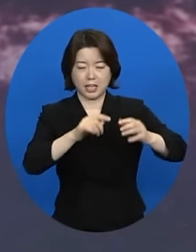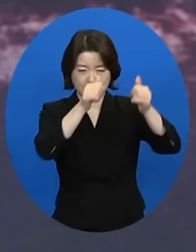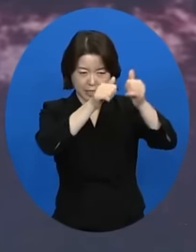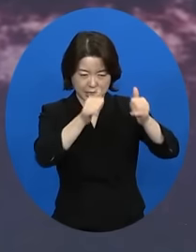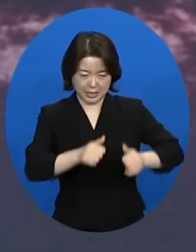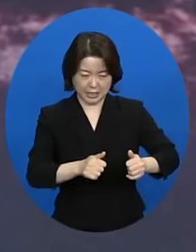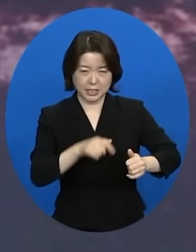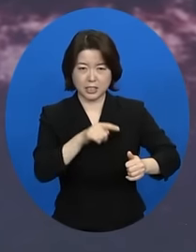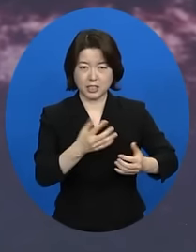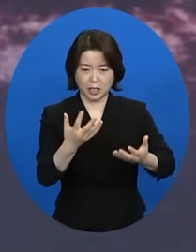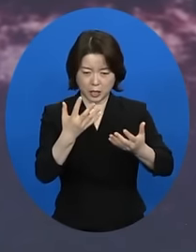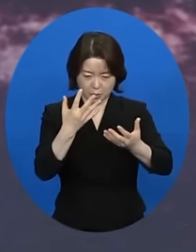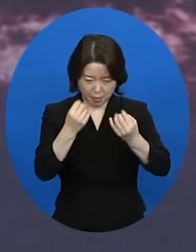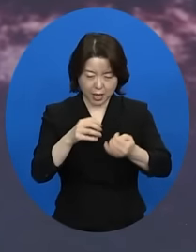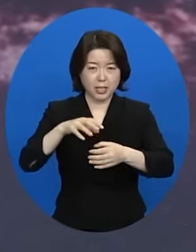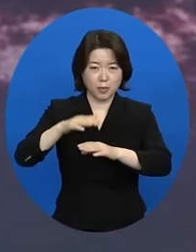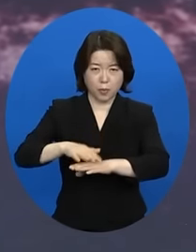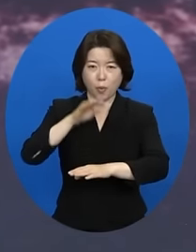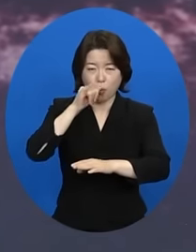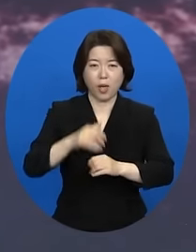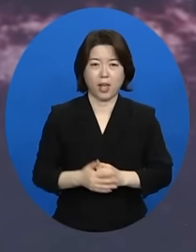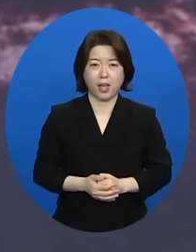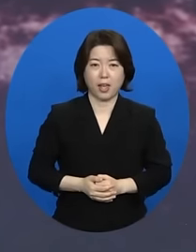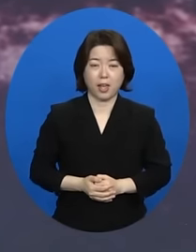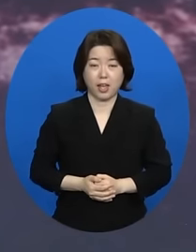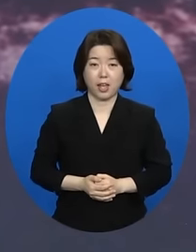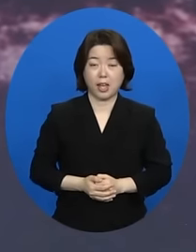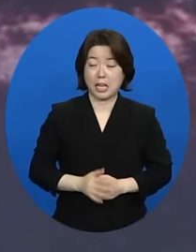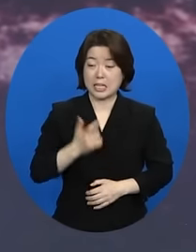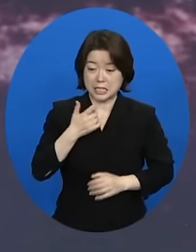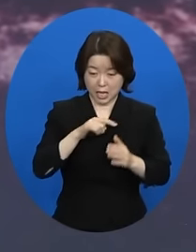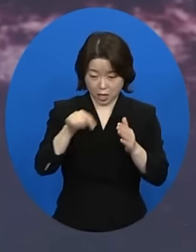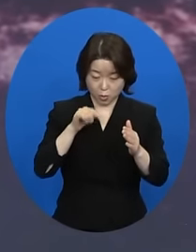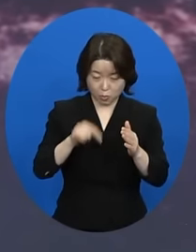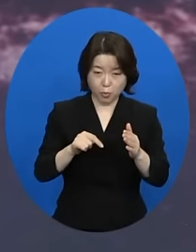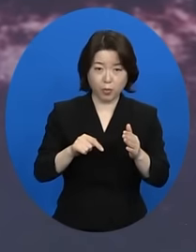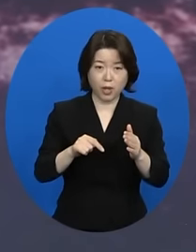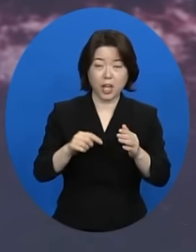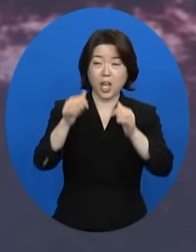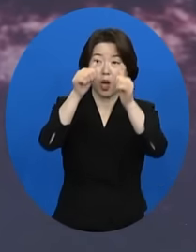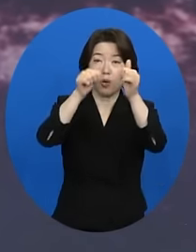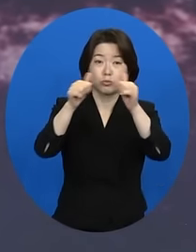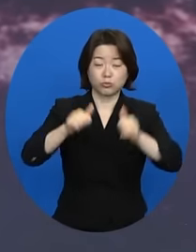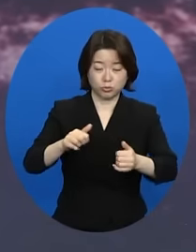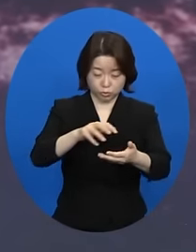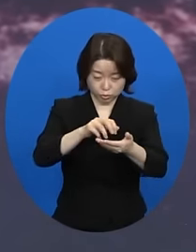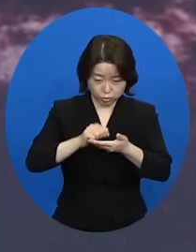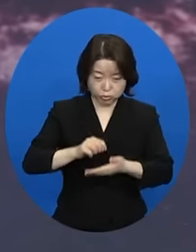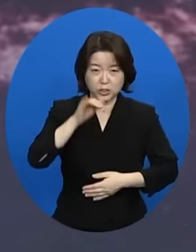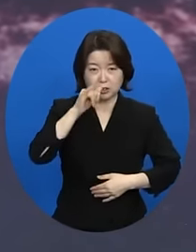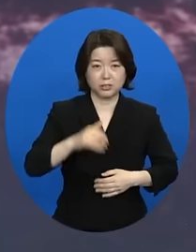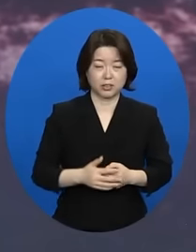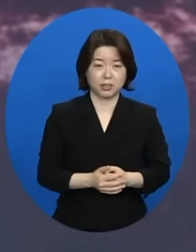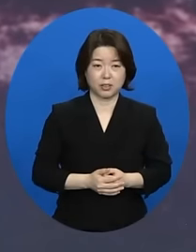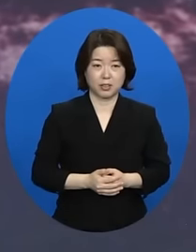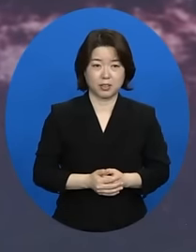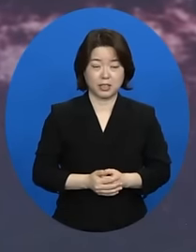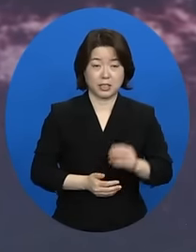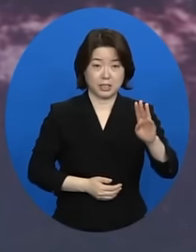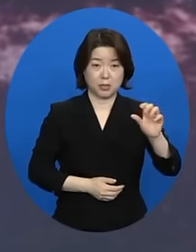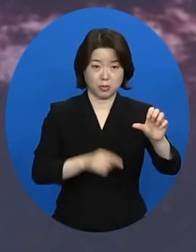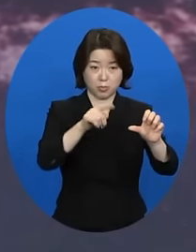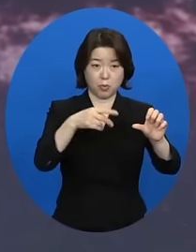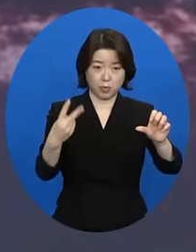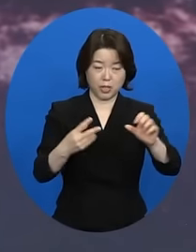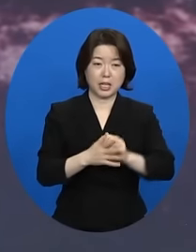그렇습니다. 그 가정에 소위 우상들이 들어와 있었어요. 2절에 보시면 야곱이 이에 자기 집안